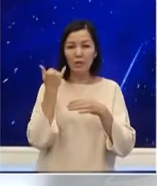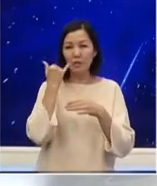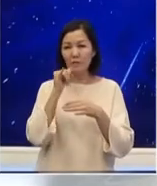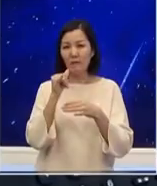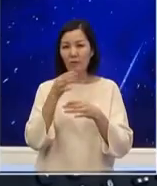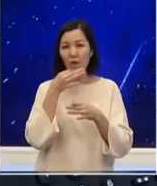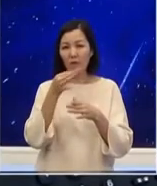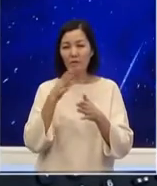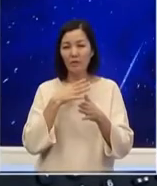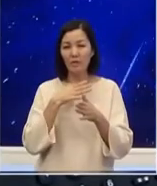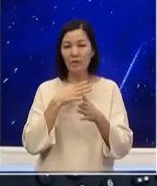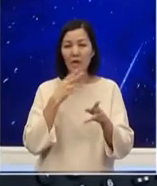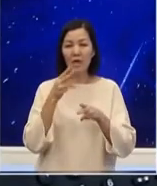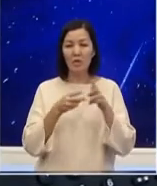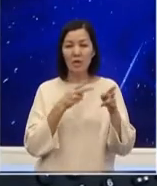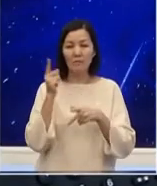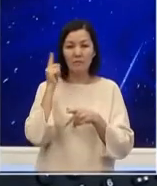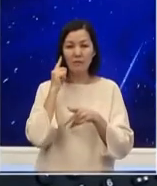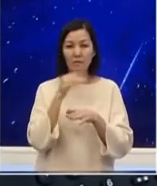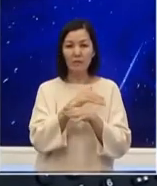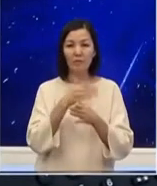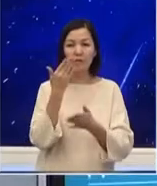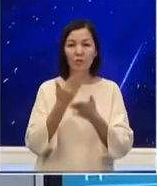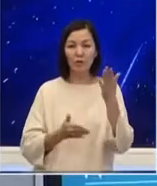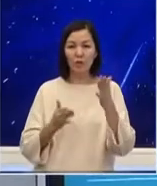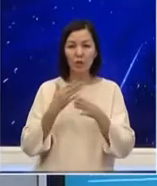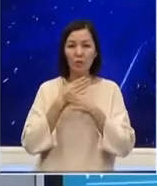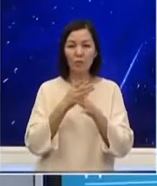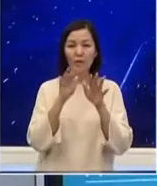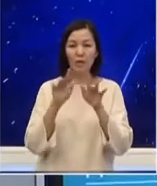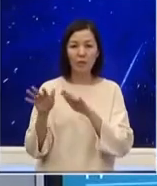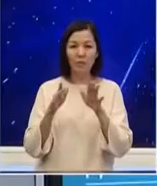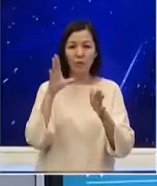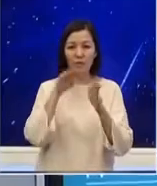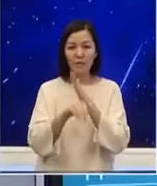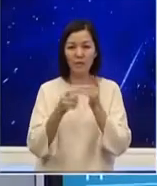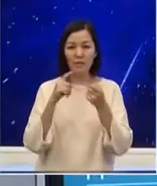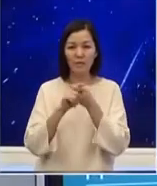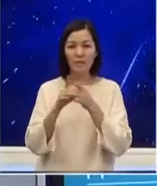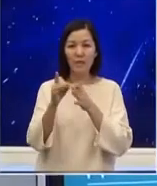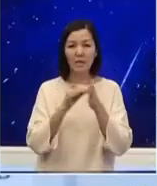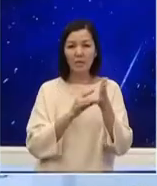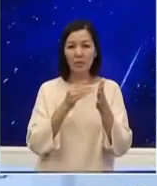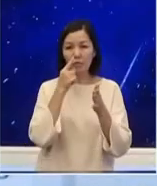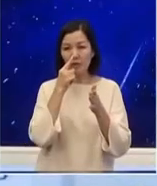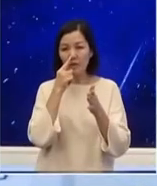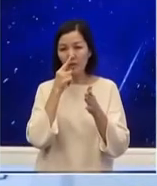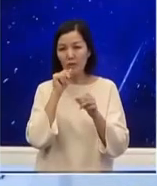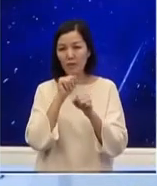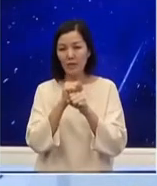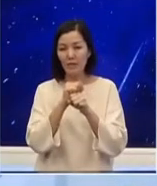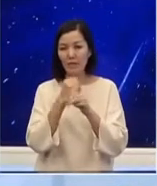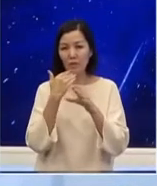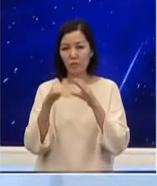қабылдайды. Науқастың шағымын тыңдап, мекен жайын анықтайды. Көмек компьютерлік бағдарламасына енгізіп, сол аумаққа жақын маңдағы жедел